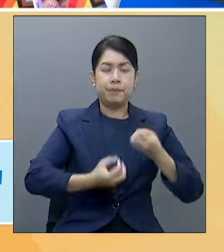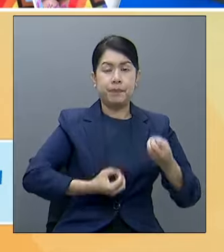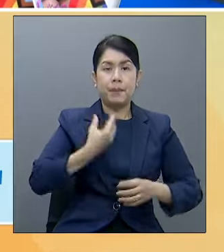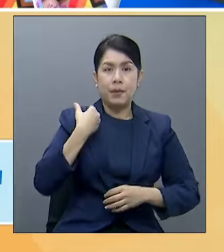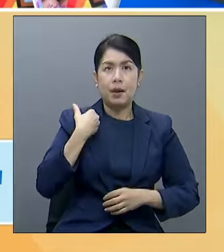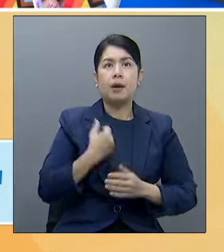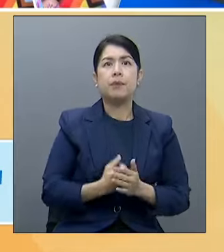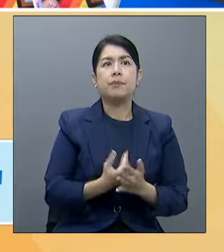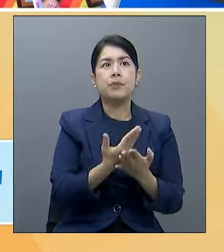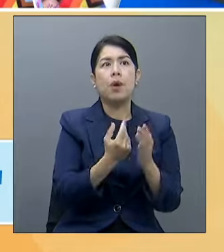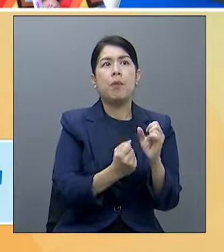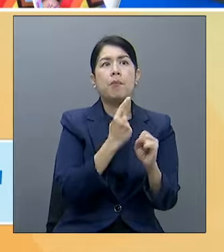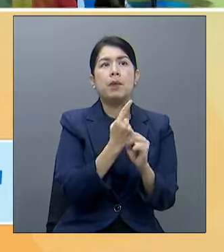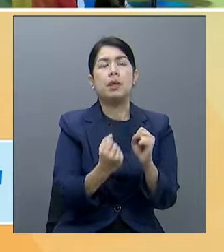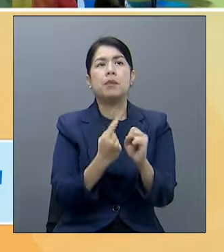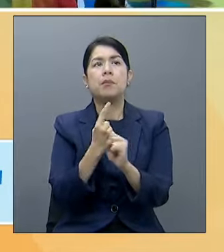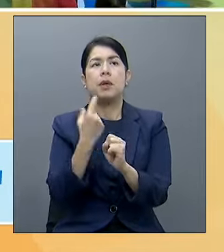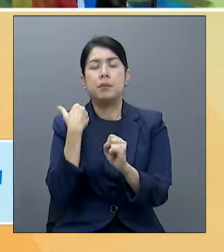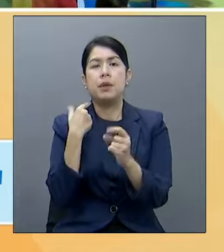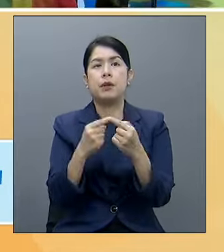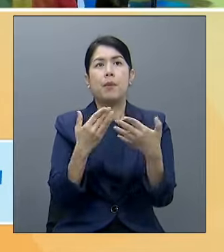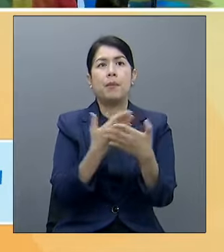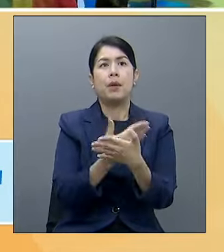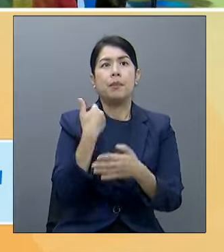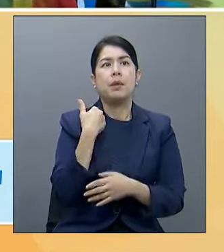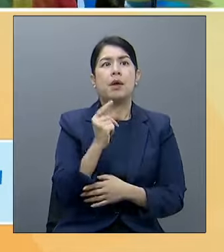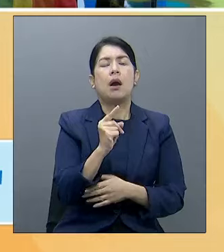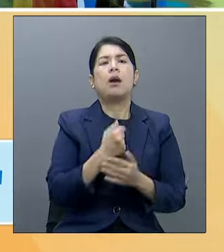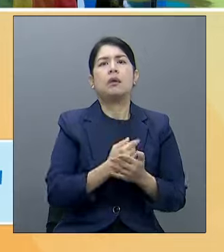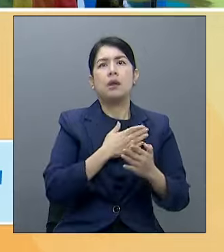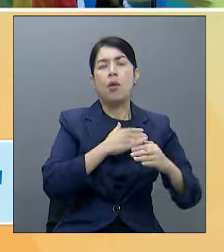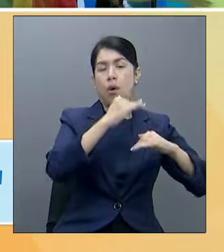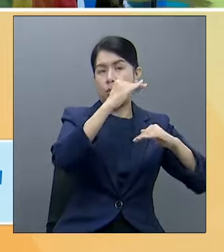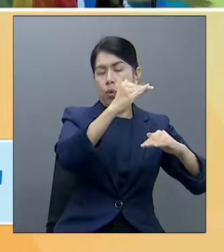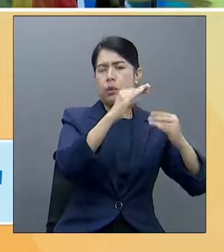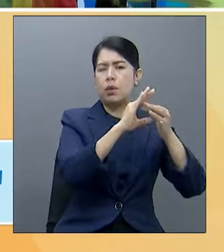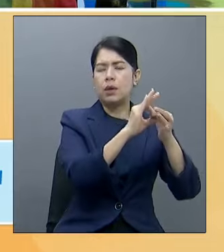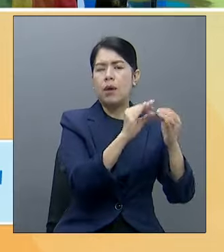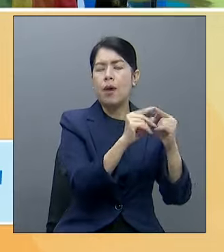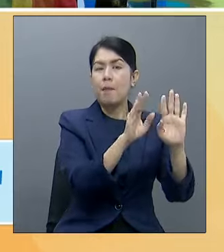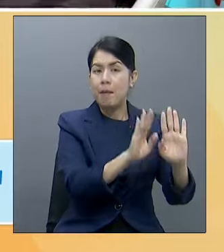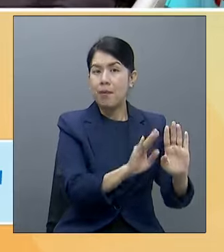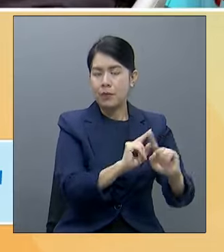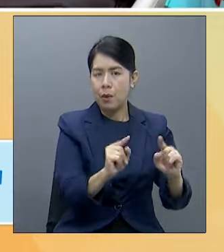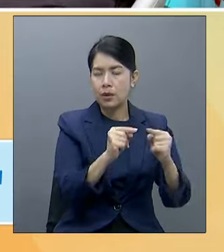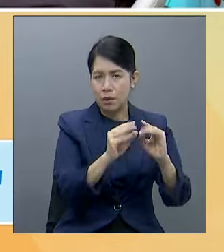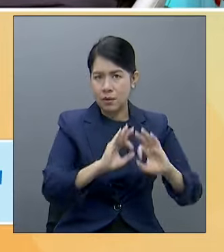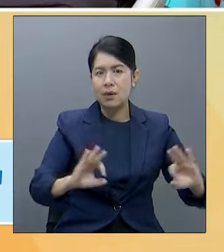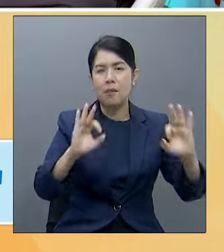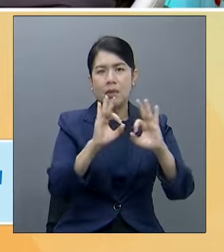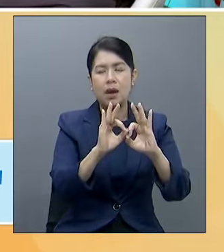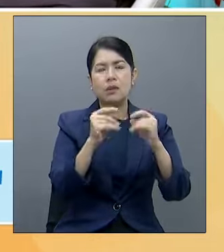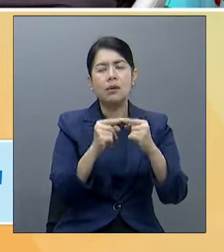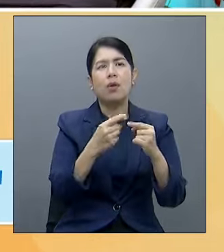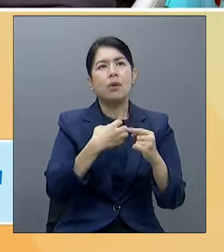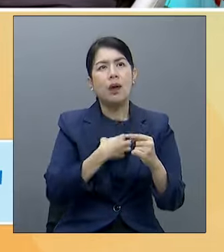นี่ยมันก็จะไม่เหมือนกัน ไม่เหมือนกันจริงๆเรากำหนดได้แค่เทรนแต่จริงๆอ่ะ จุดเด่นของงานน่ะผู้เข้าร่วมกำหนดอย่